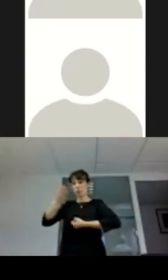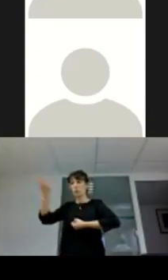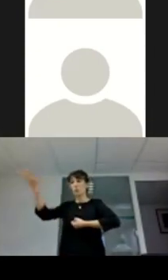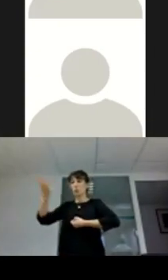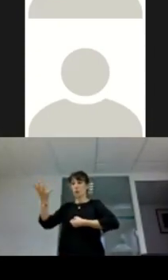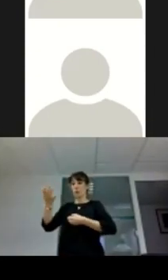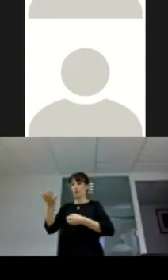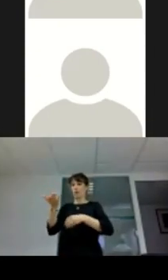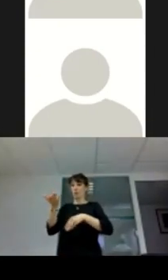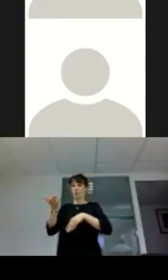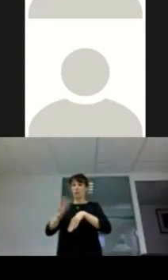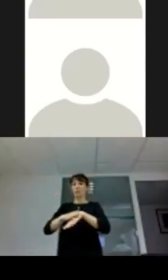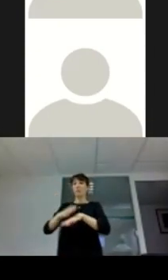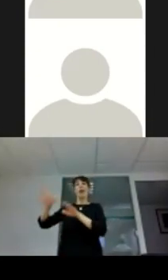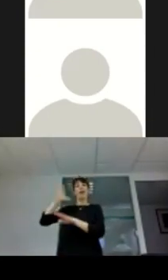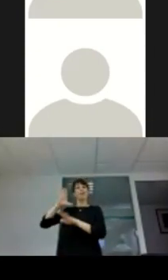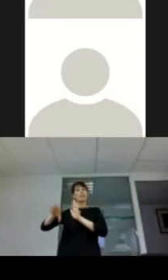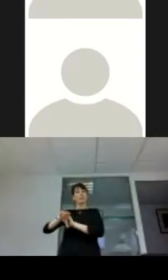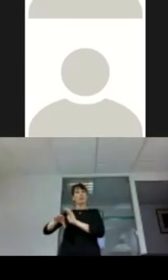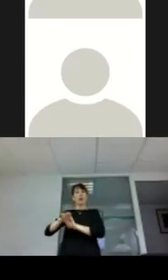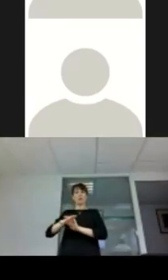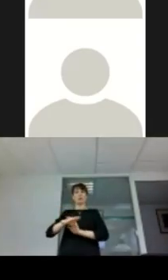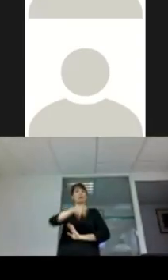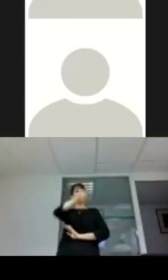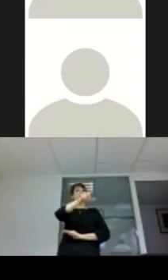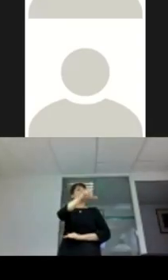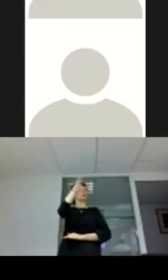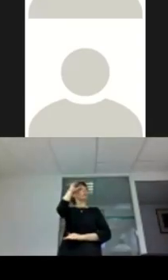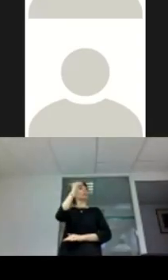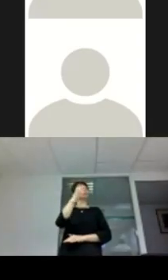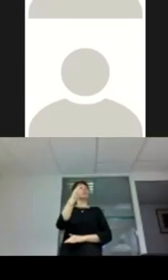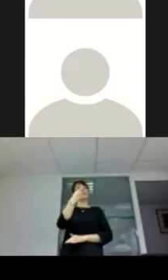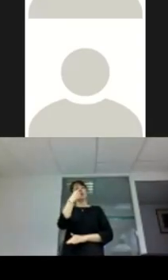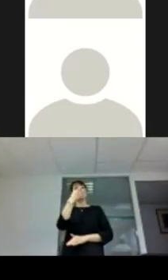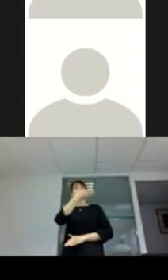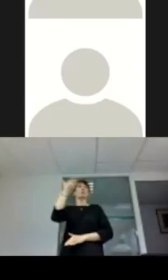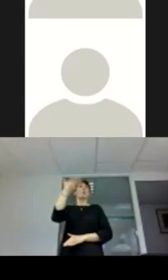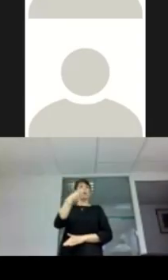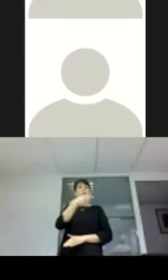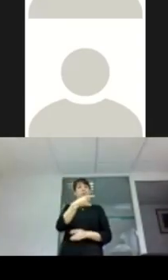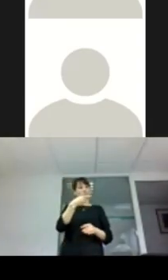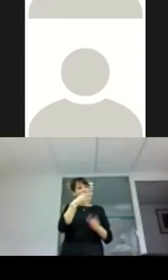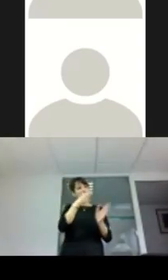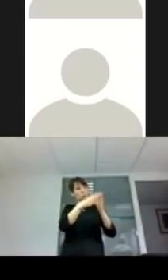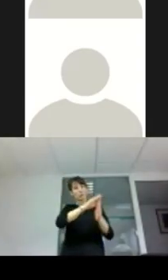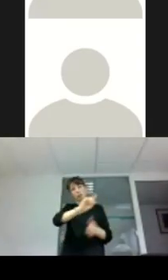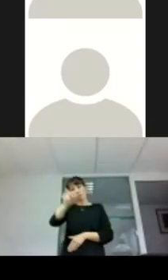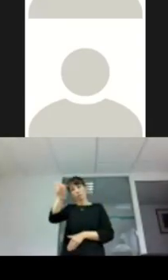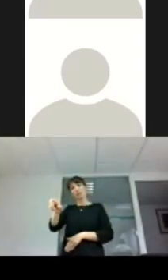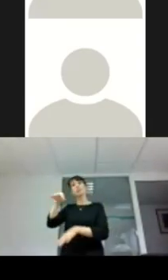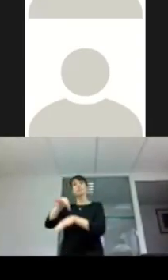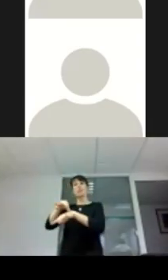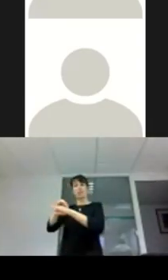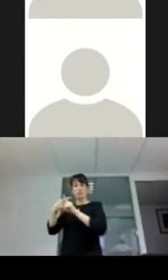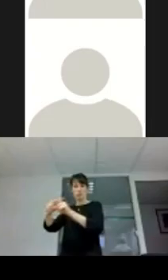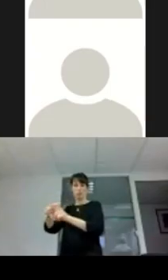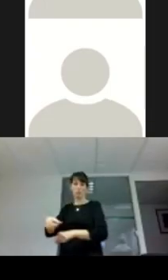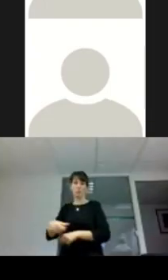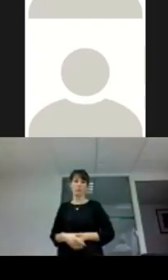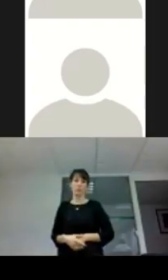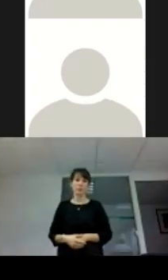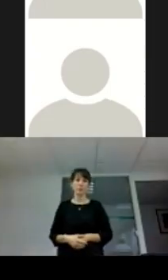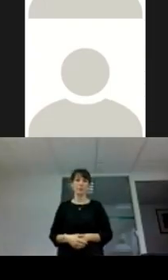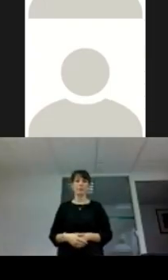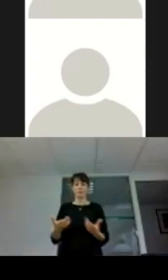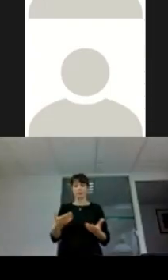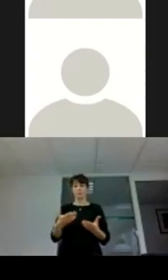pouvoir nommer lui-même en fonction de ce qu'il a besoin et non pas de ce que le professionnel pourrait imaginer à